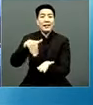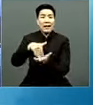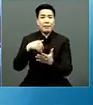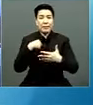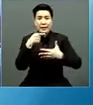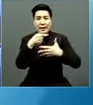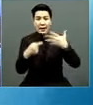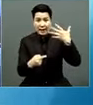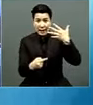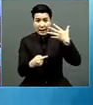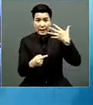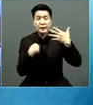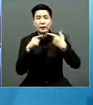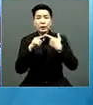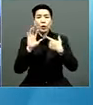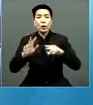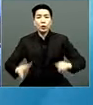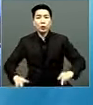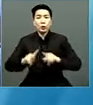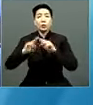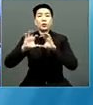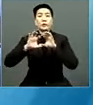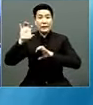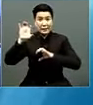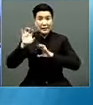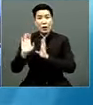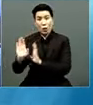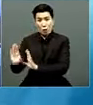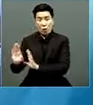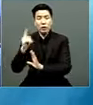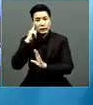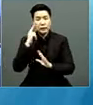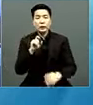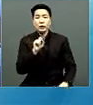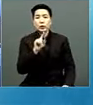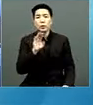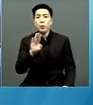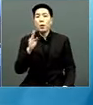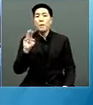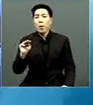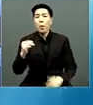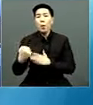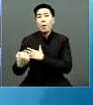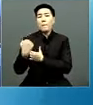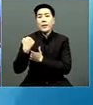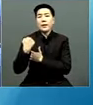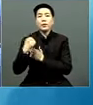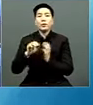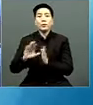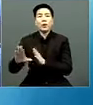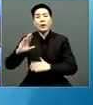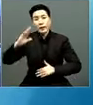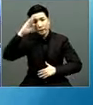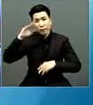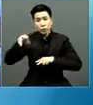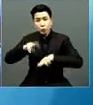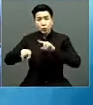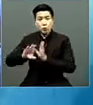ทางกระทรวงมหาดไทยกับทางสปม.ก็คือทางกลาโหม